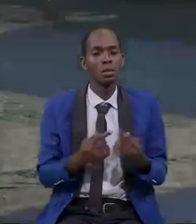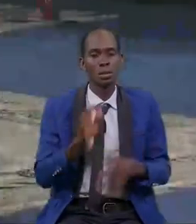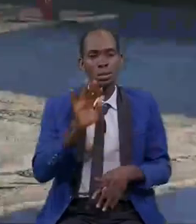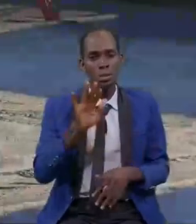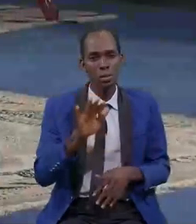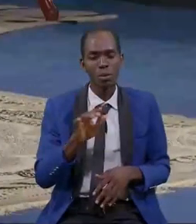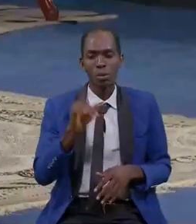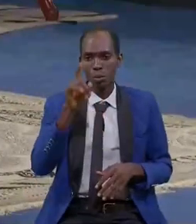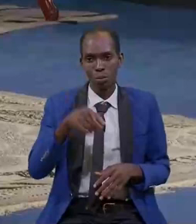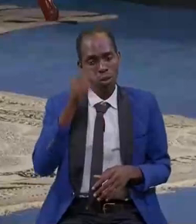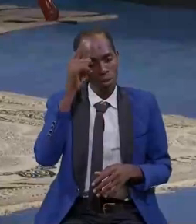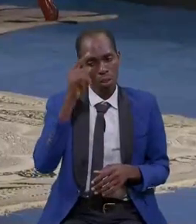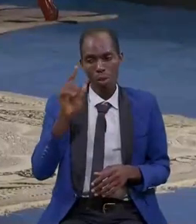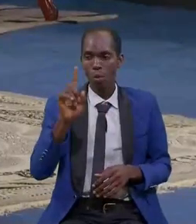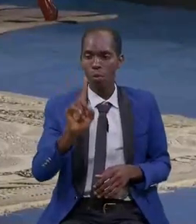1, 2,